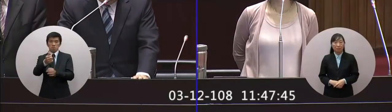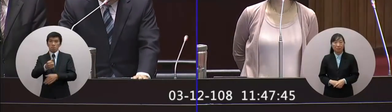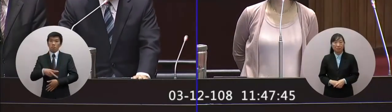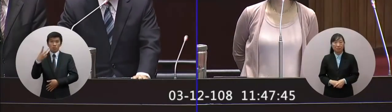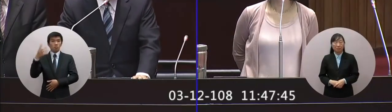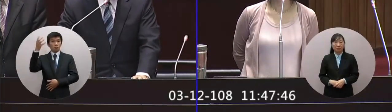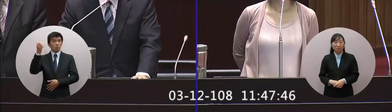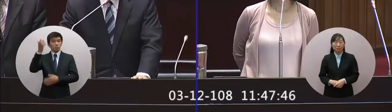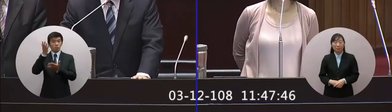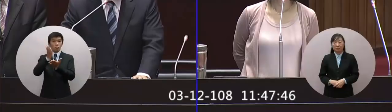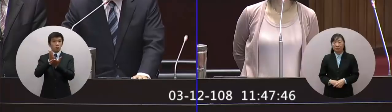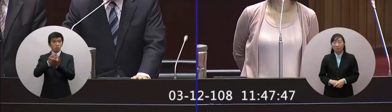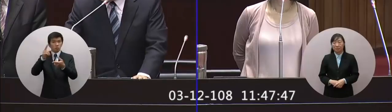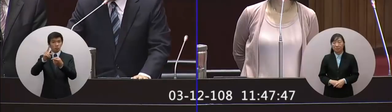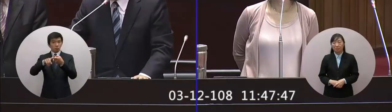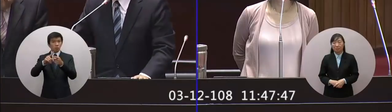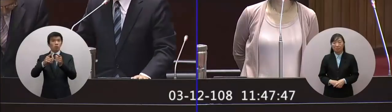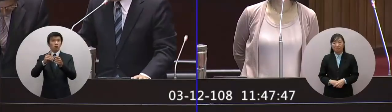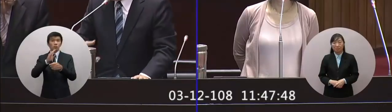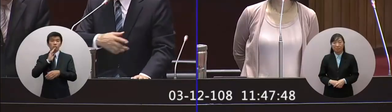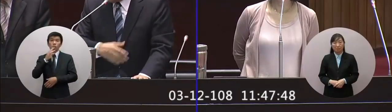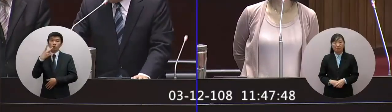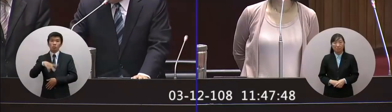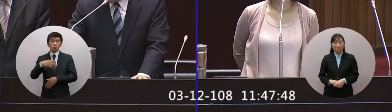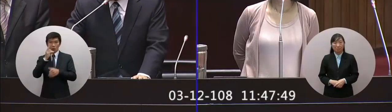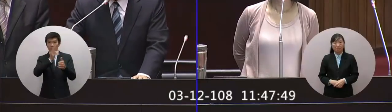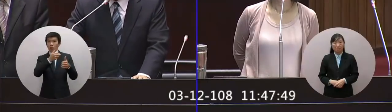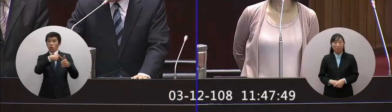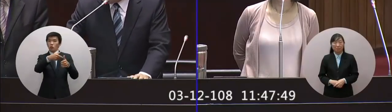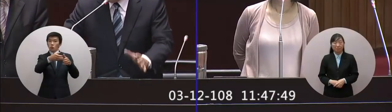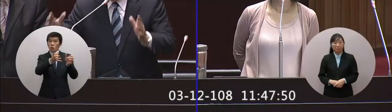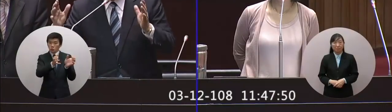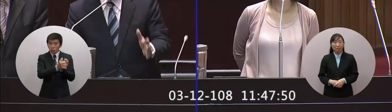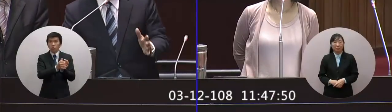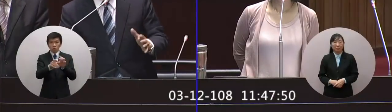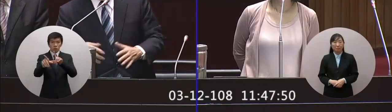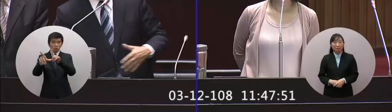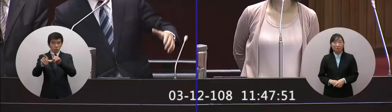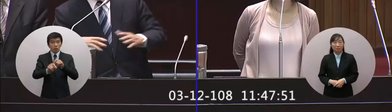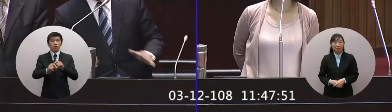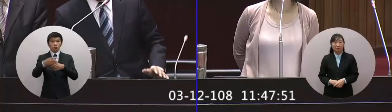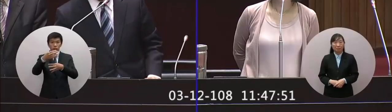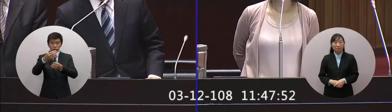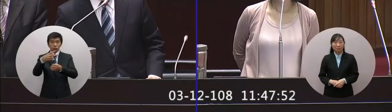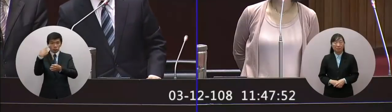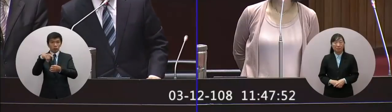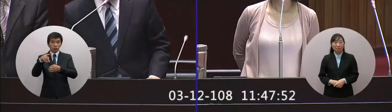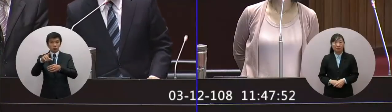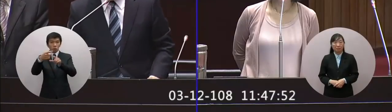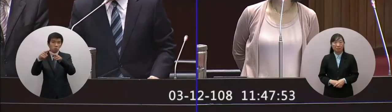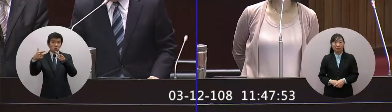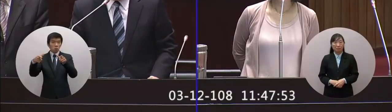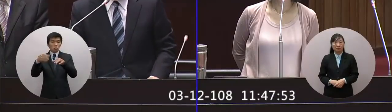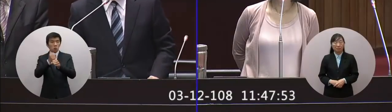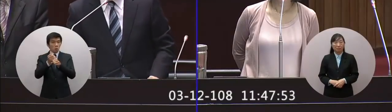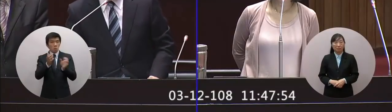得有非常有道理。我请教育部就照委员要求的时间，就相关这些工作，教育